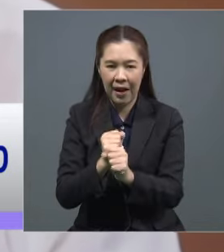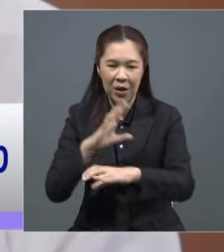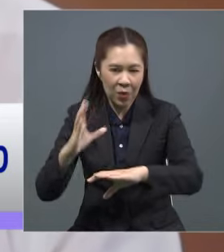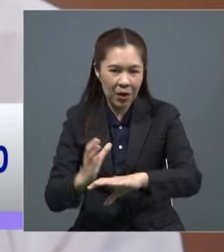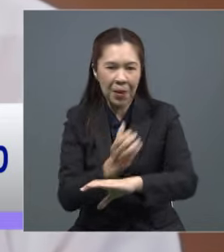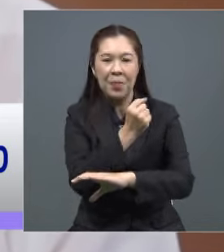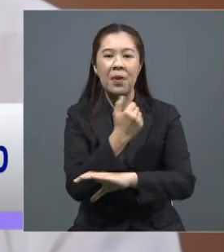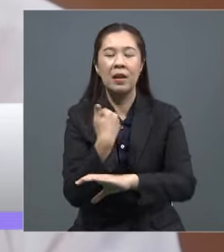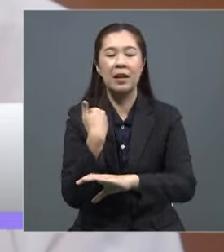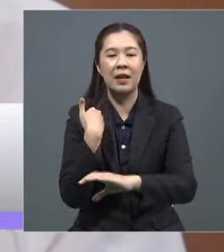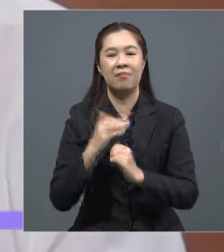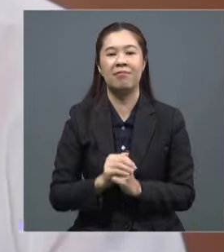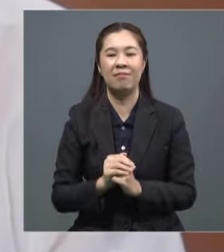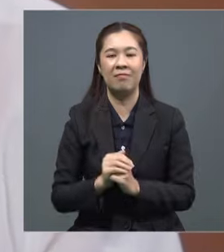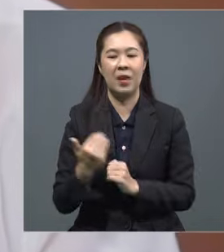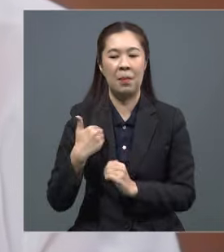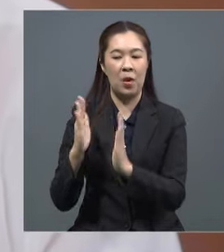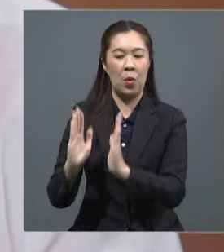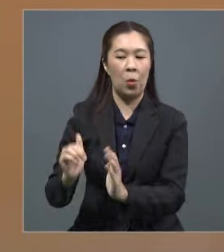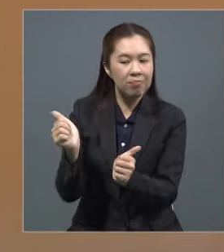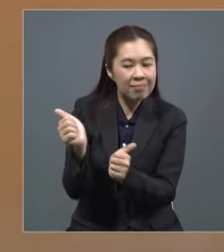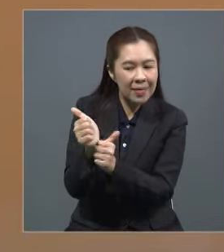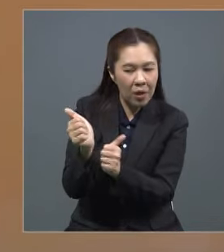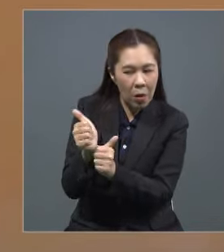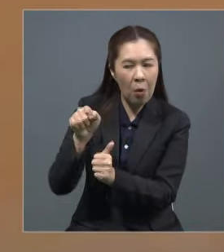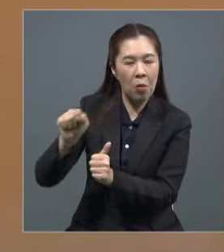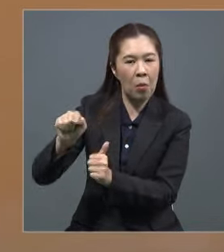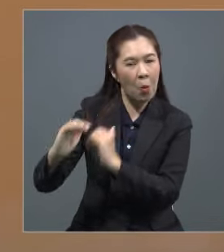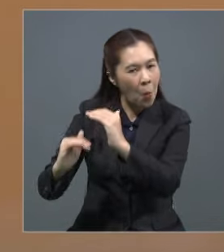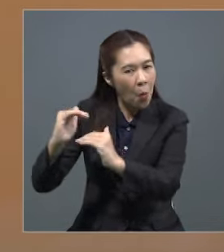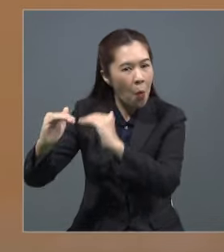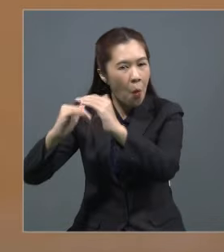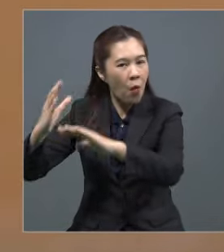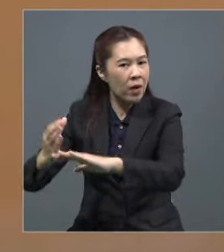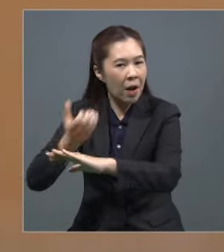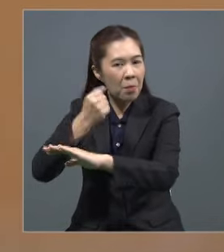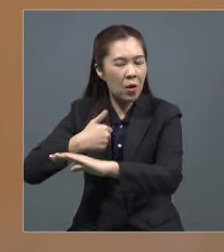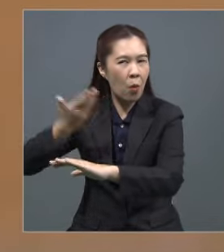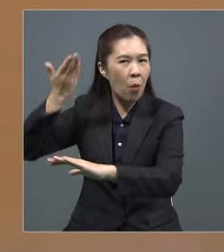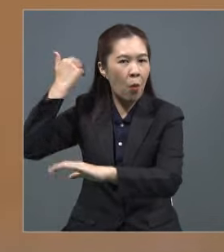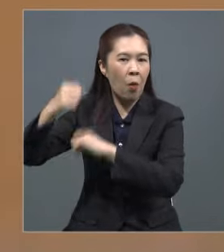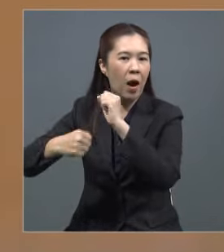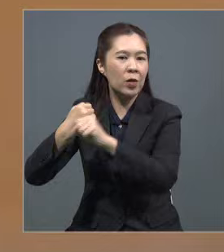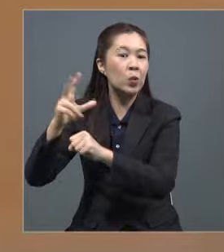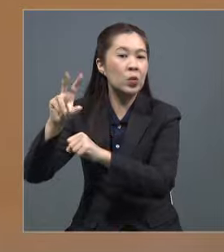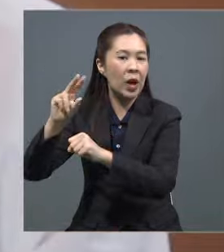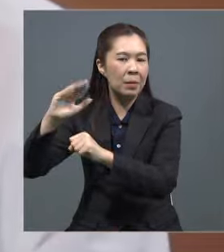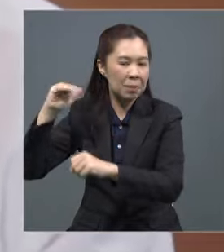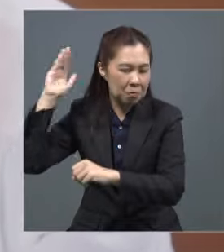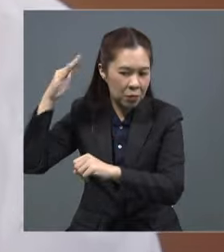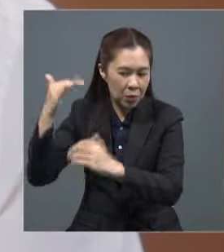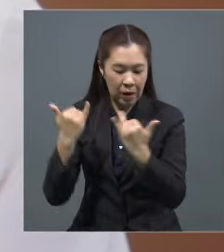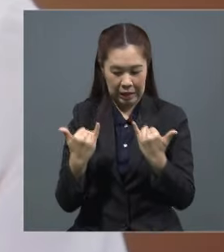ต้นทุนการเมืองเนี่ยอาจจะเป็นรองนักการเมืองหลายๆท่านที่เติบโตมาจากการทำการเมืองตั้งแต่อายุ 30กว่าๆตนเอง